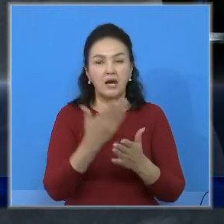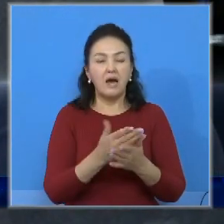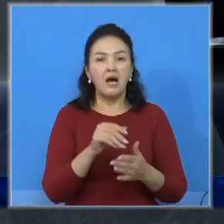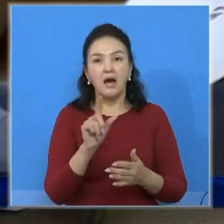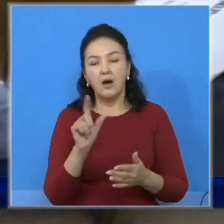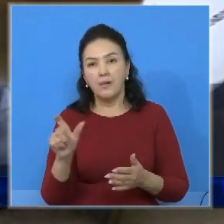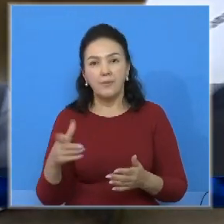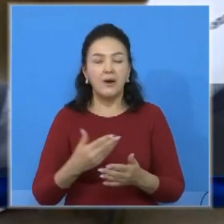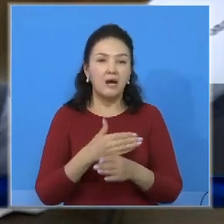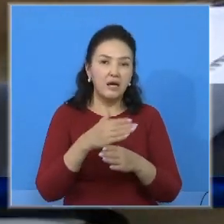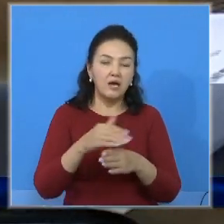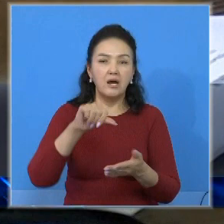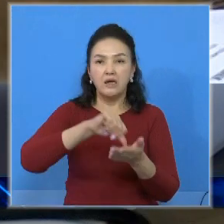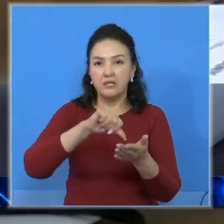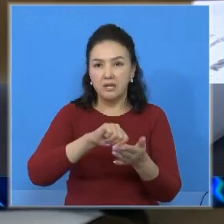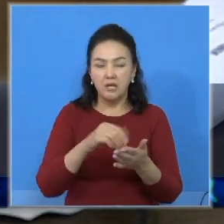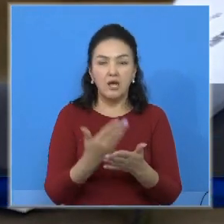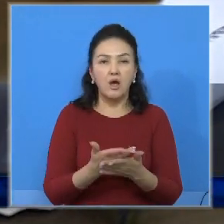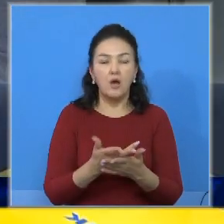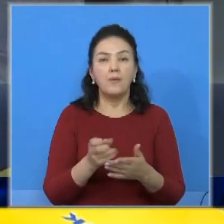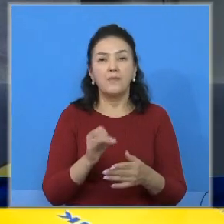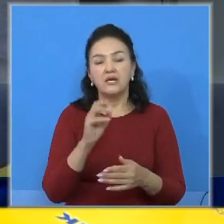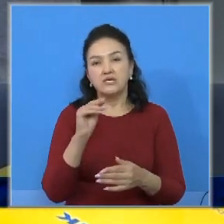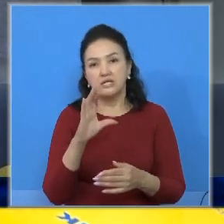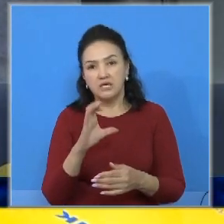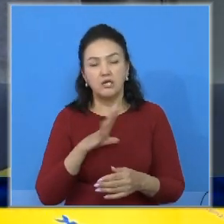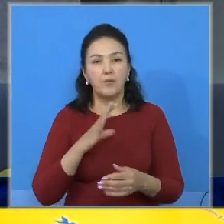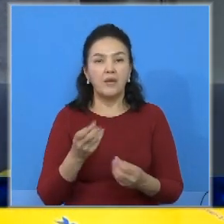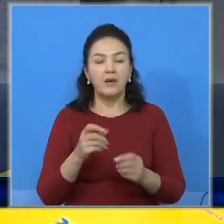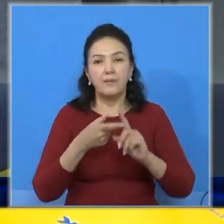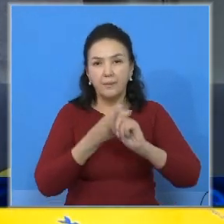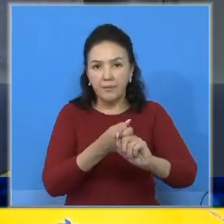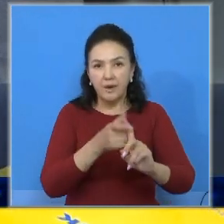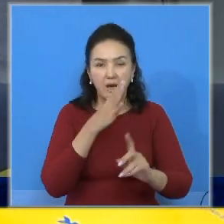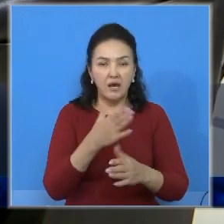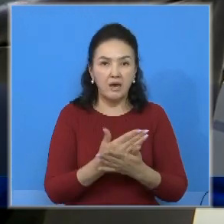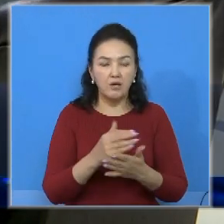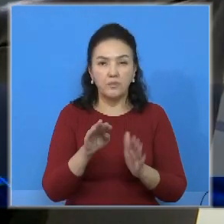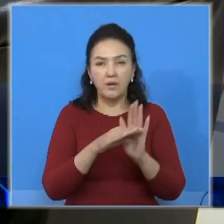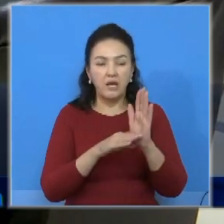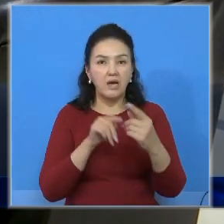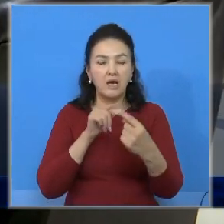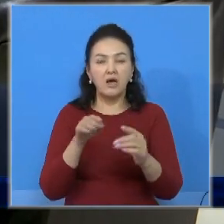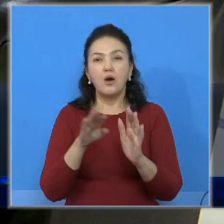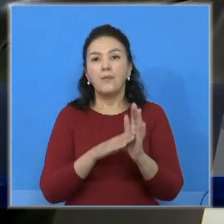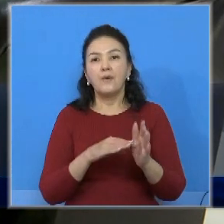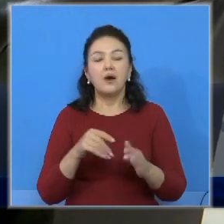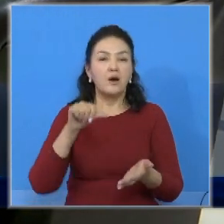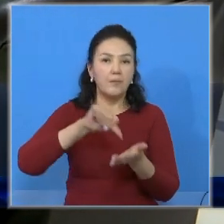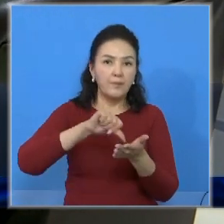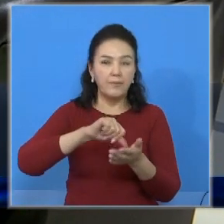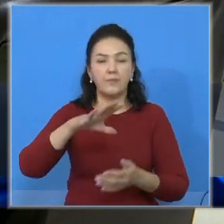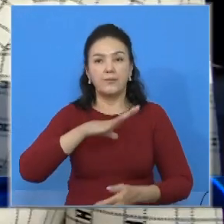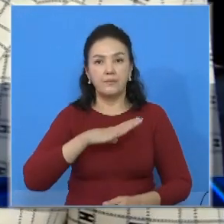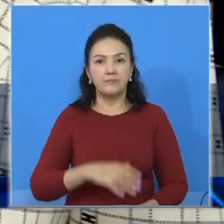клиенттерді қаржыландыруға қатысады. Ал елдегі төтенше жағдай және пандемия кезінде дағдарысқа қарсы бағдарламалардың қатысушысы